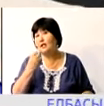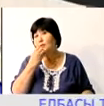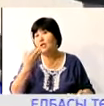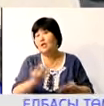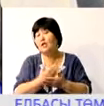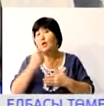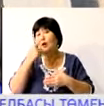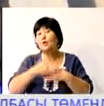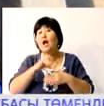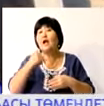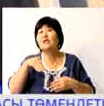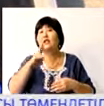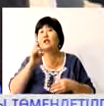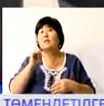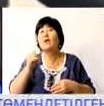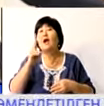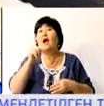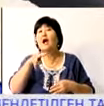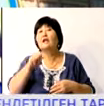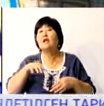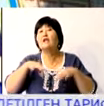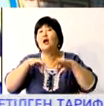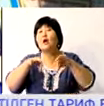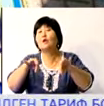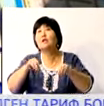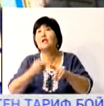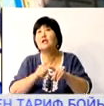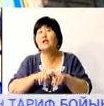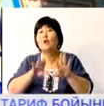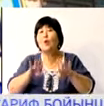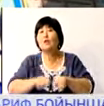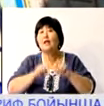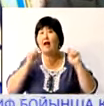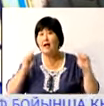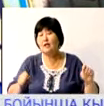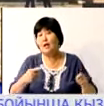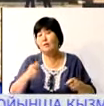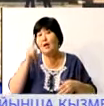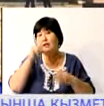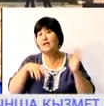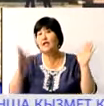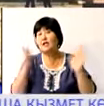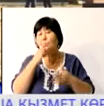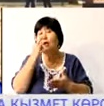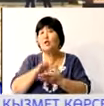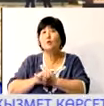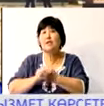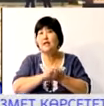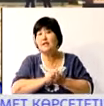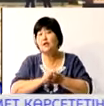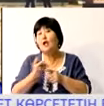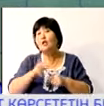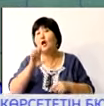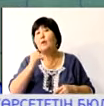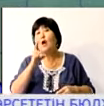жаңалық, жуырда Әйтеке би кентінен Қазалы керуен көлік сауда логистикалық орталығы ашылмақ. Сенім табиғат жауапкершілігі шектеулі серіктестігімен